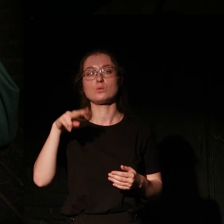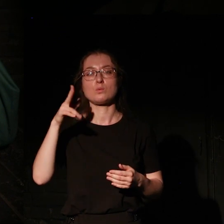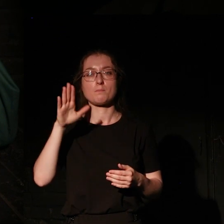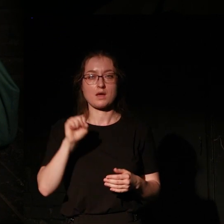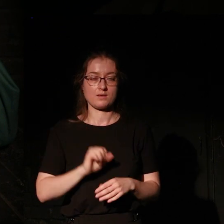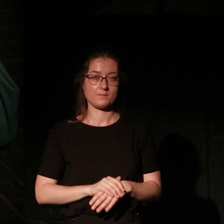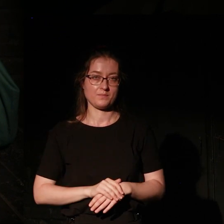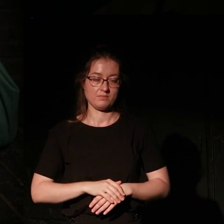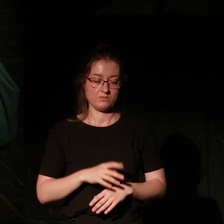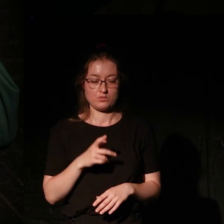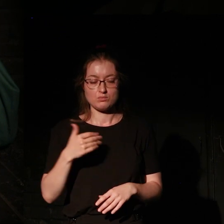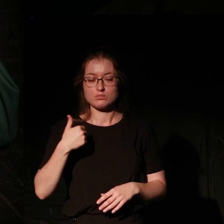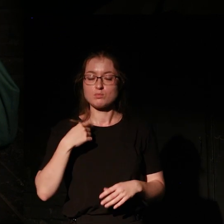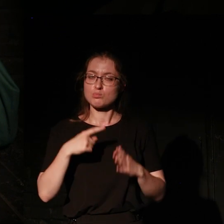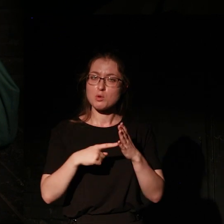zastosowałam